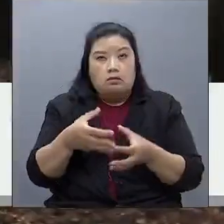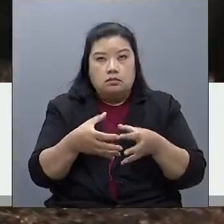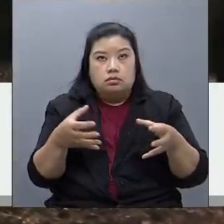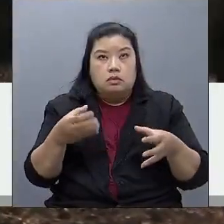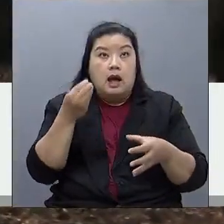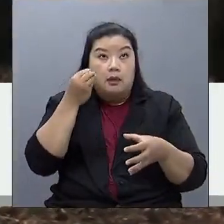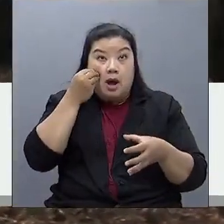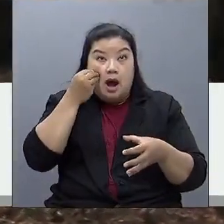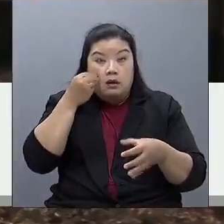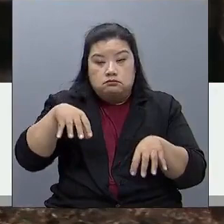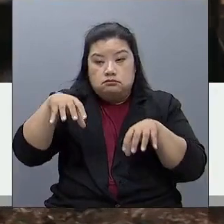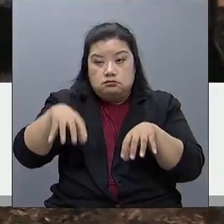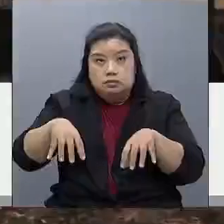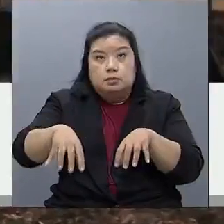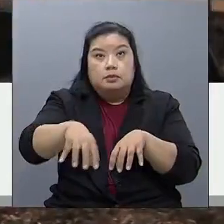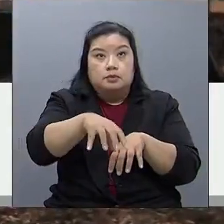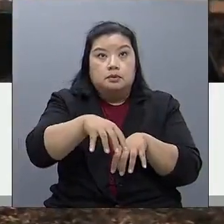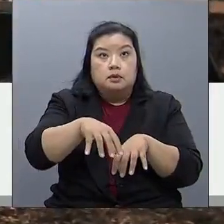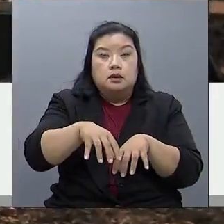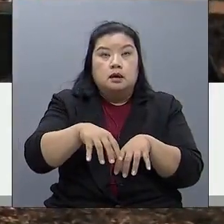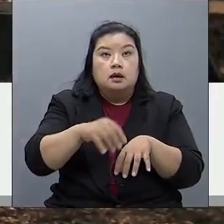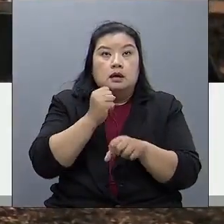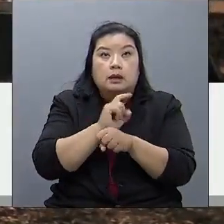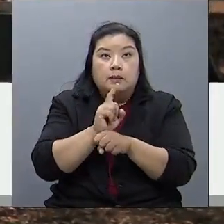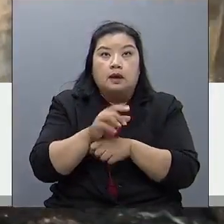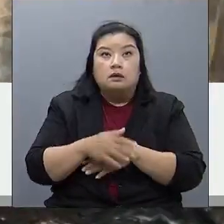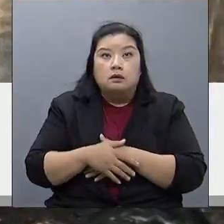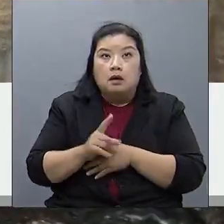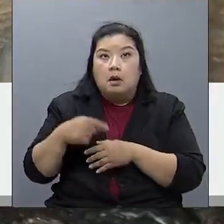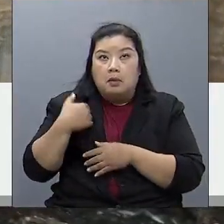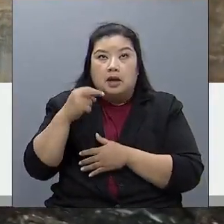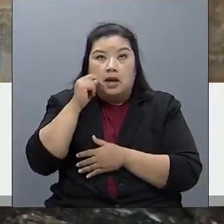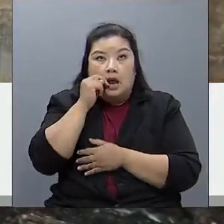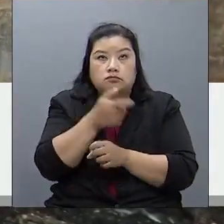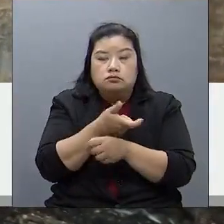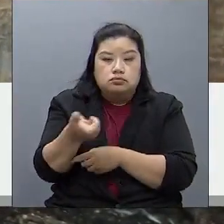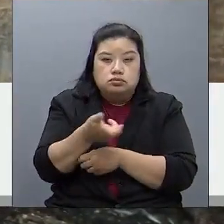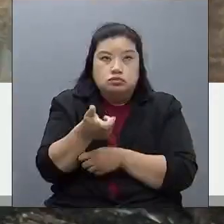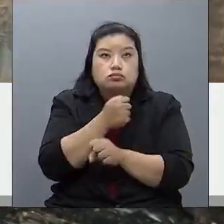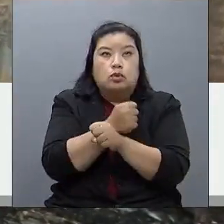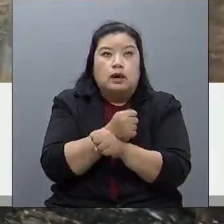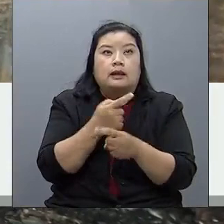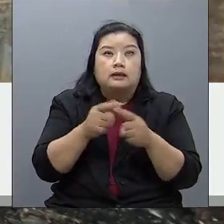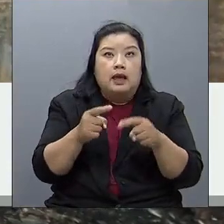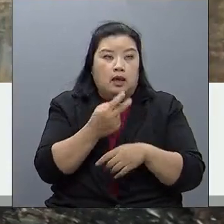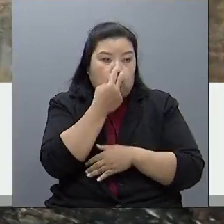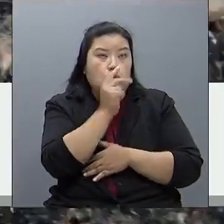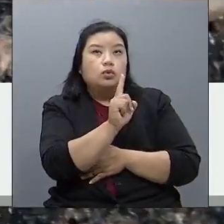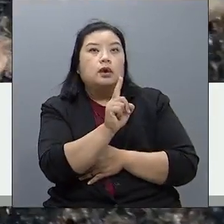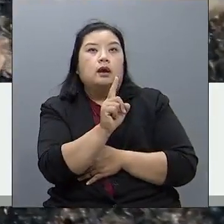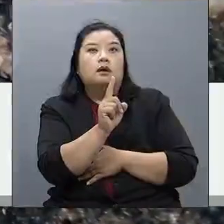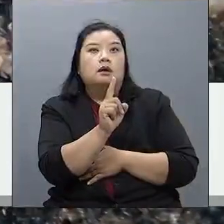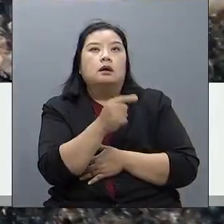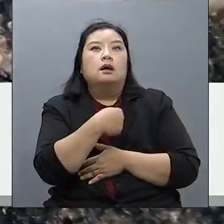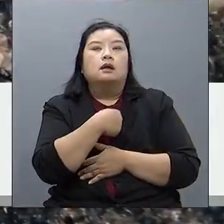ถึงบ้านเรือนที่ตั้งอยู่ใกล้เคียงก็รีบไปที่แนวไฟเพื่อคุมไม่ให้ลุกลามแต่หันกลับมาดูค่ะปรากฏว่ารถก